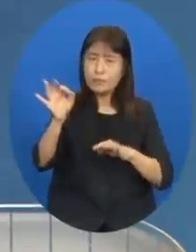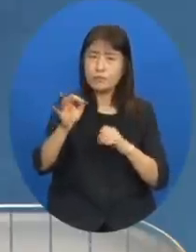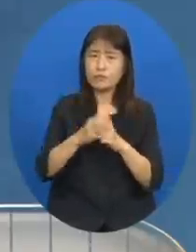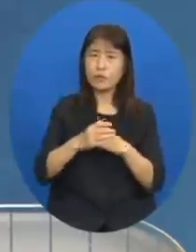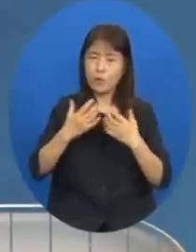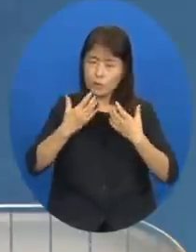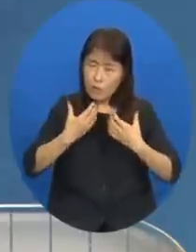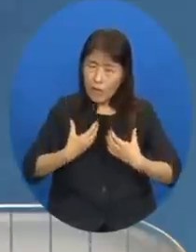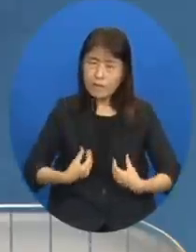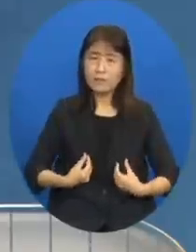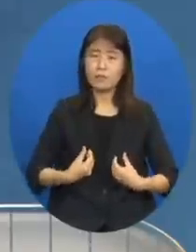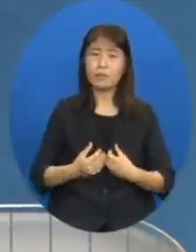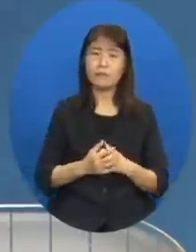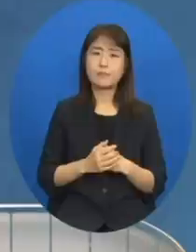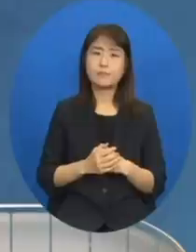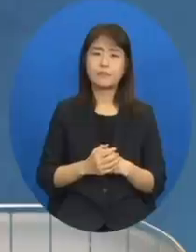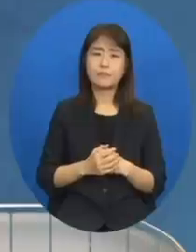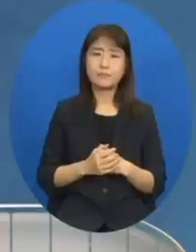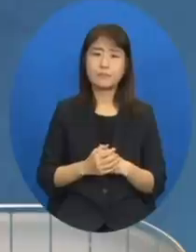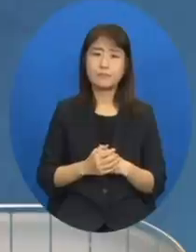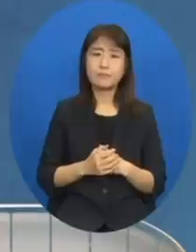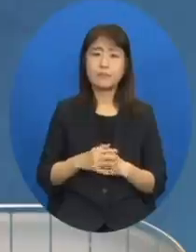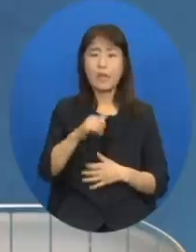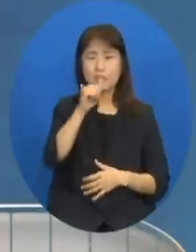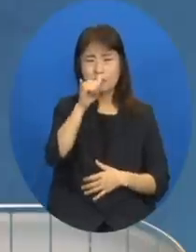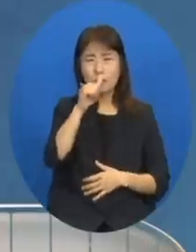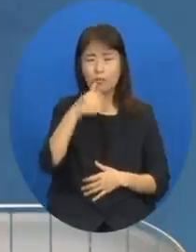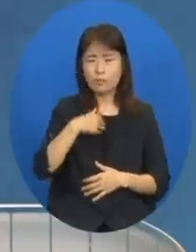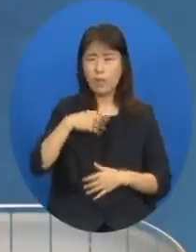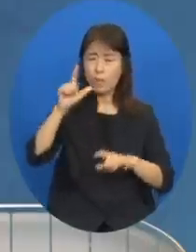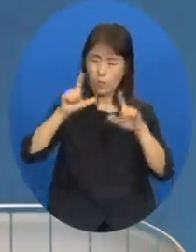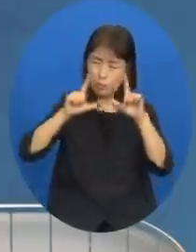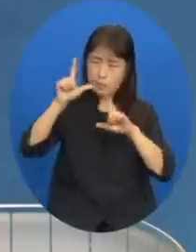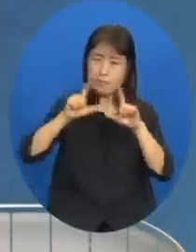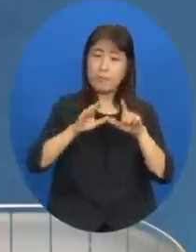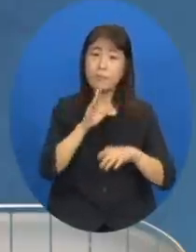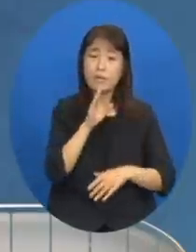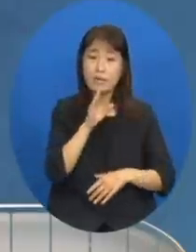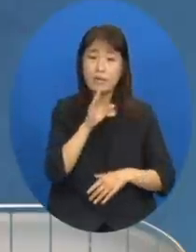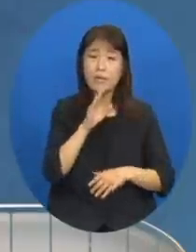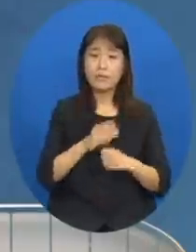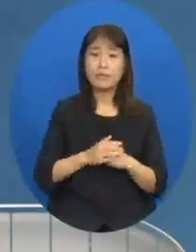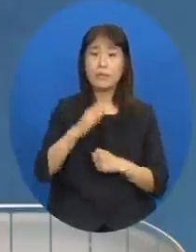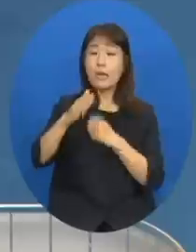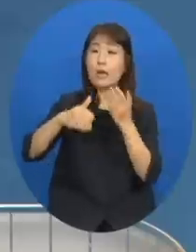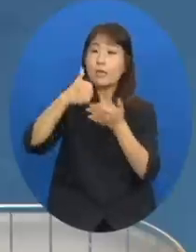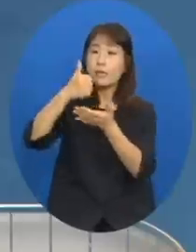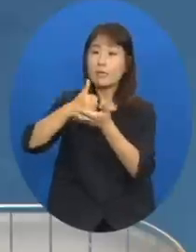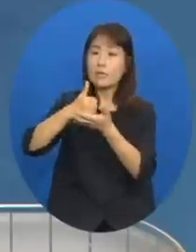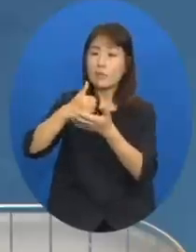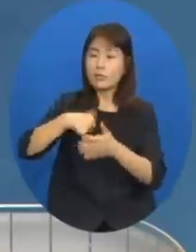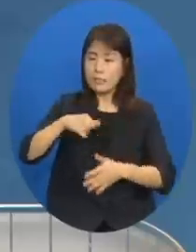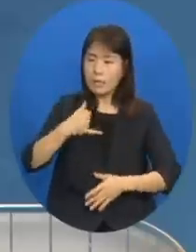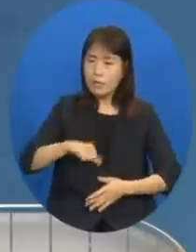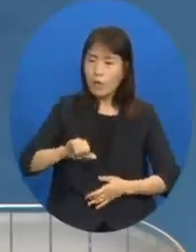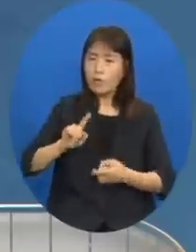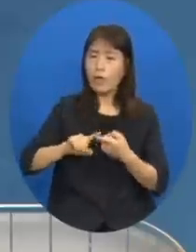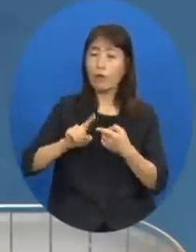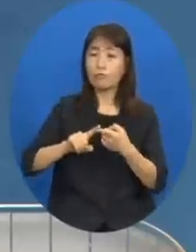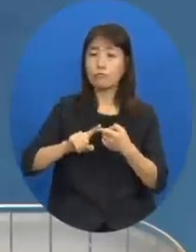좌절하기도 하고 그런게 우리의 또 모습이에요 하나님의 자녀다운 그런